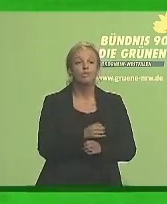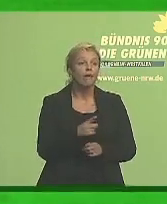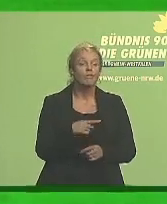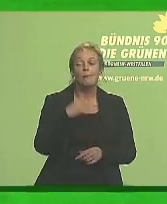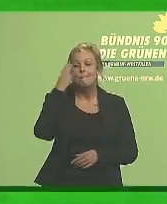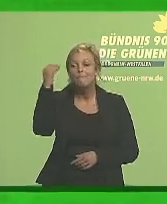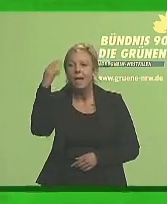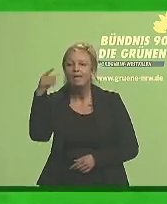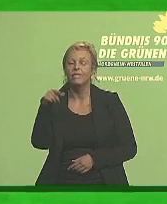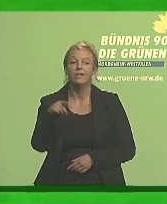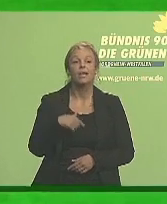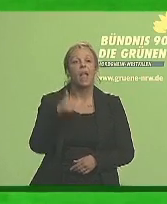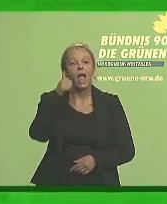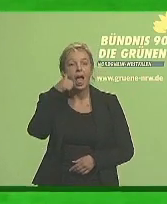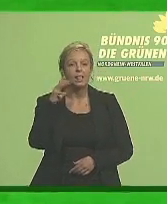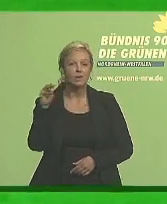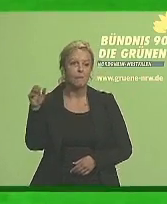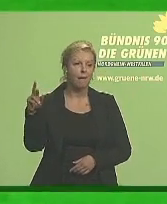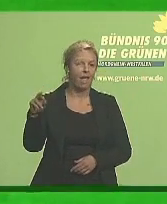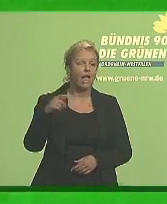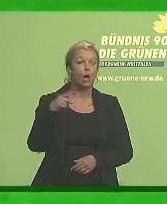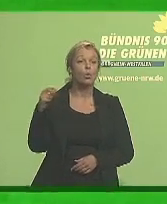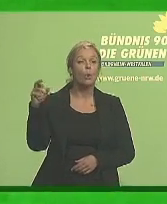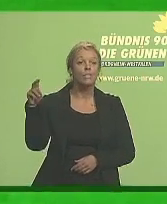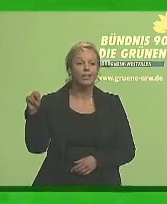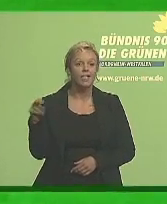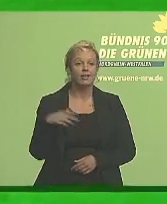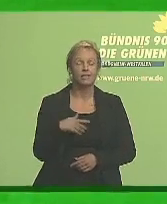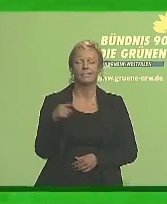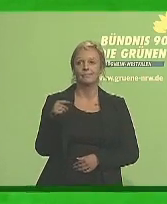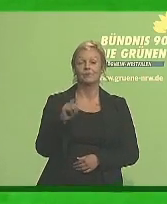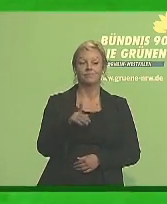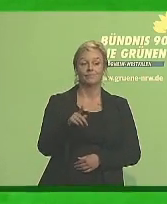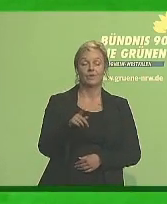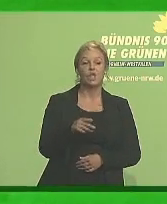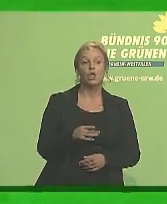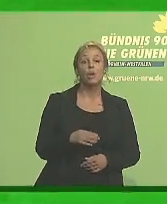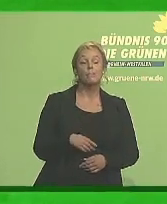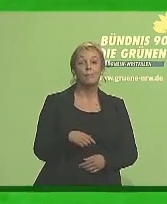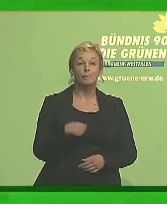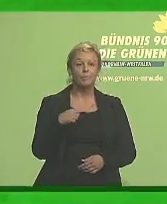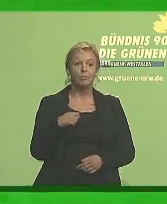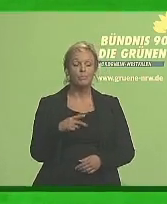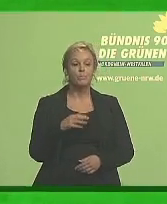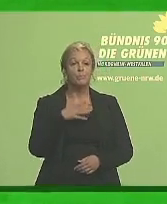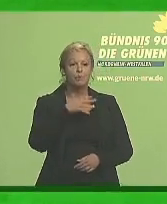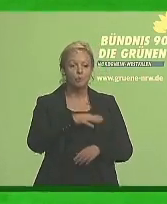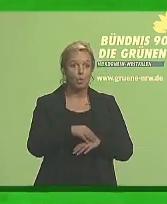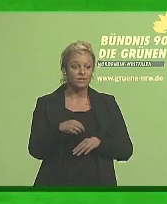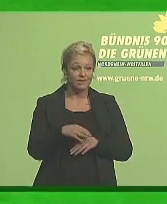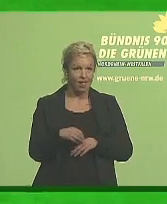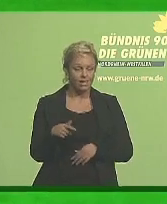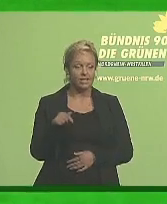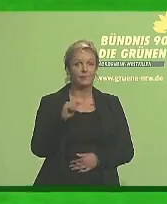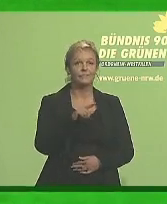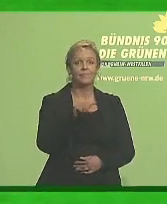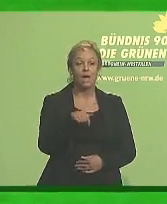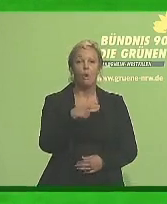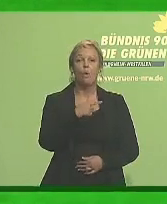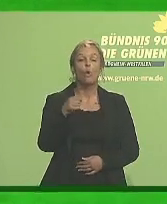und Altmaier. In Brüssel hat Merkel auch einen sitzen, der heißt Günther